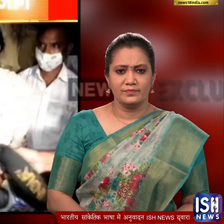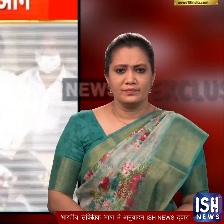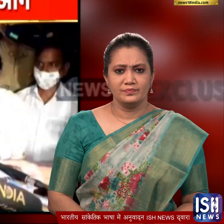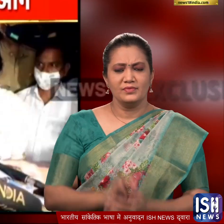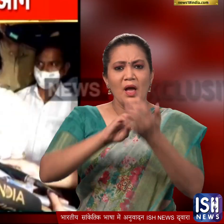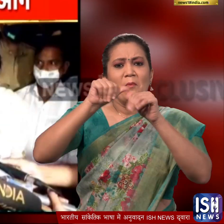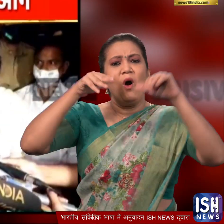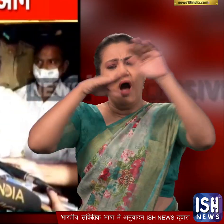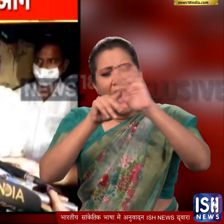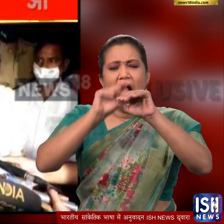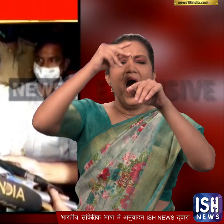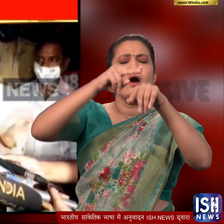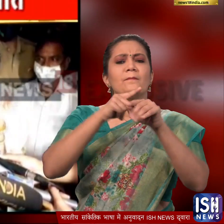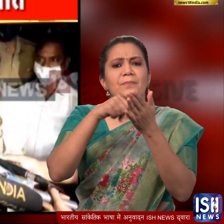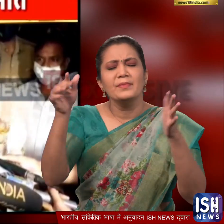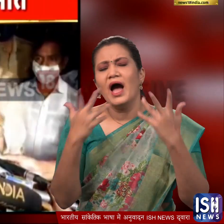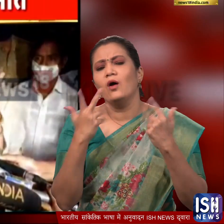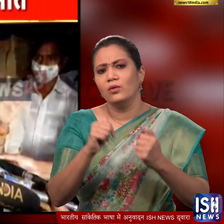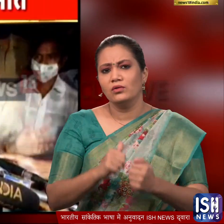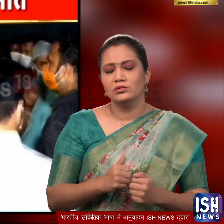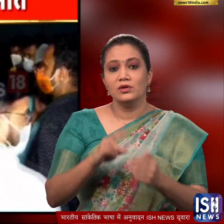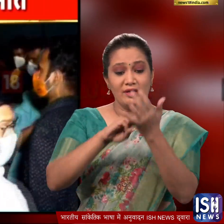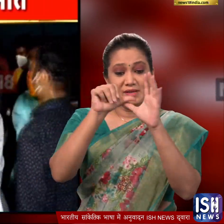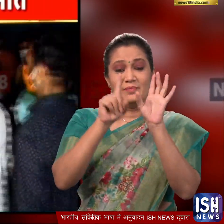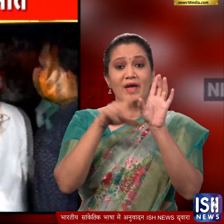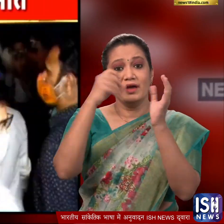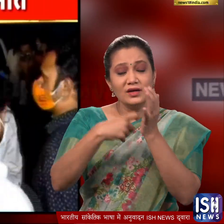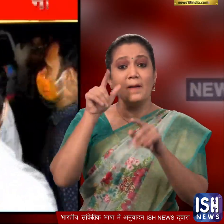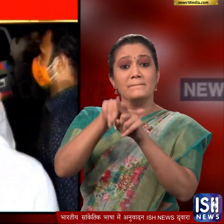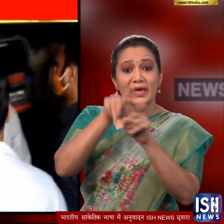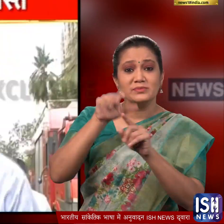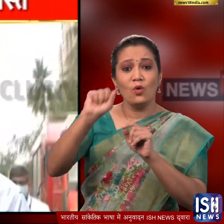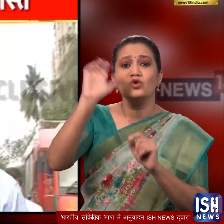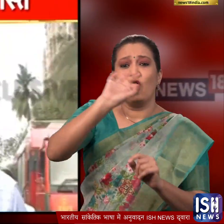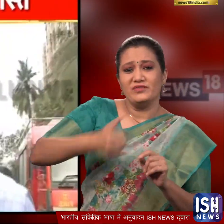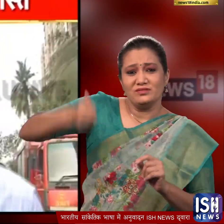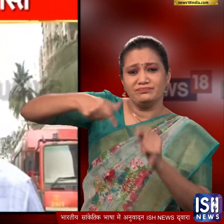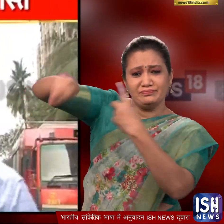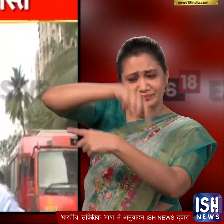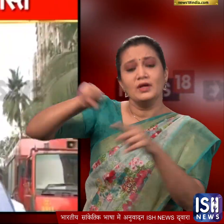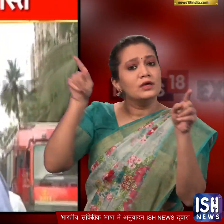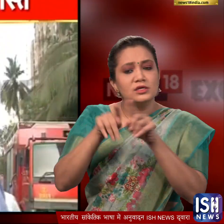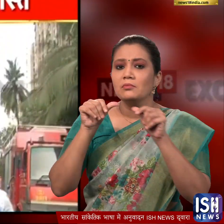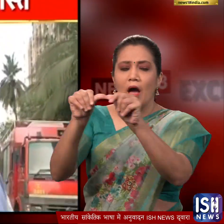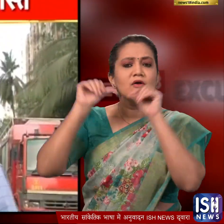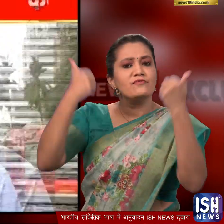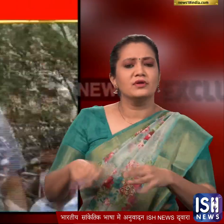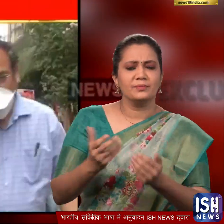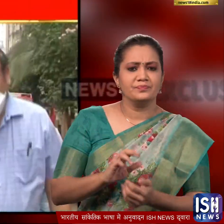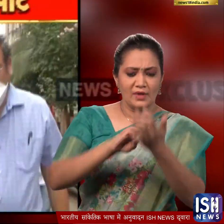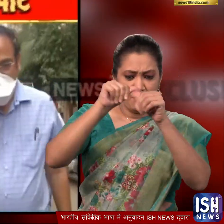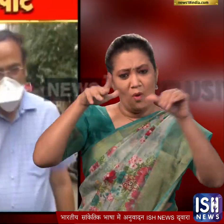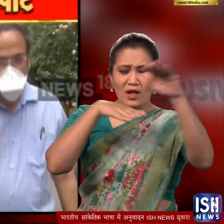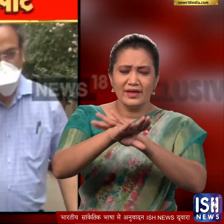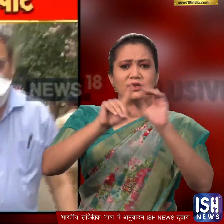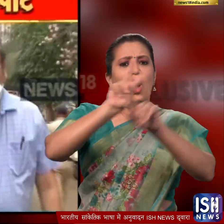होनी चाहिए। मॉल के ऊपर हॉस्पिटल को परमिशन कैसे दी जाए? मेयर तो क्या, मुंबई के नगर निगम बीएमसी के अधिकारी भी इस सवाल का जवाब नहीं दे पाए।